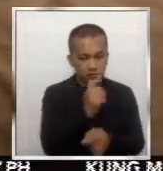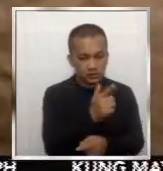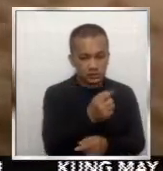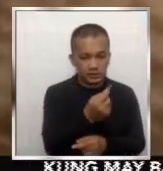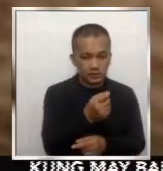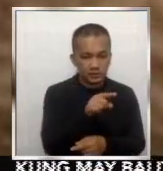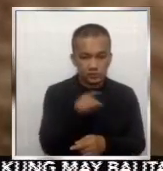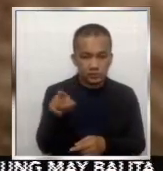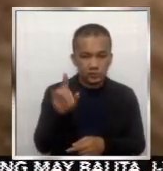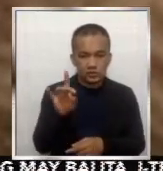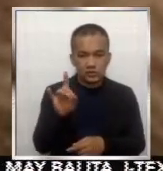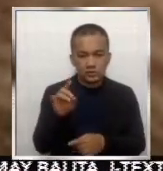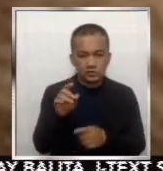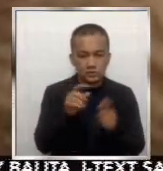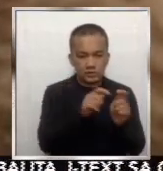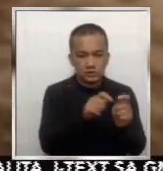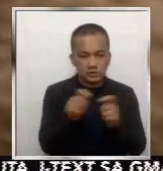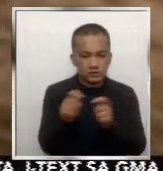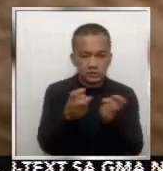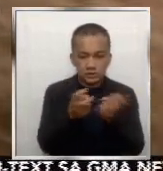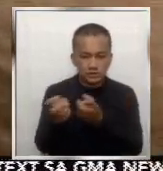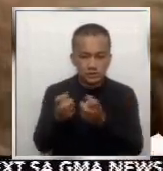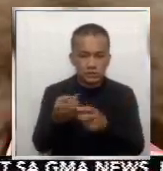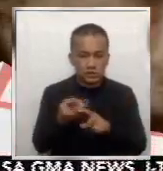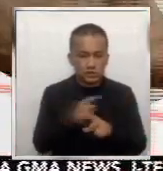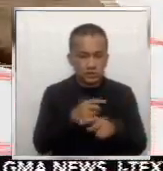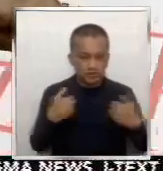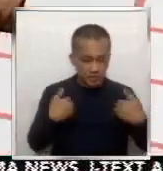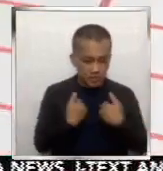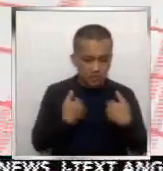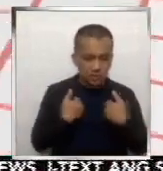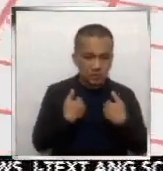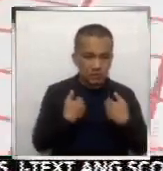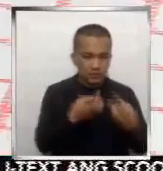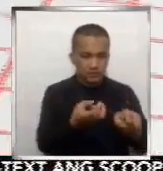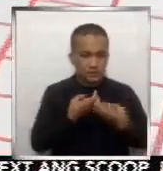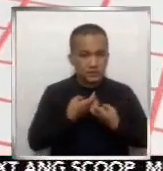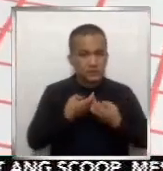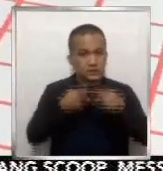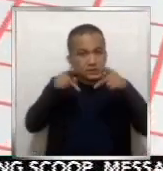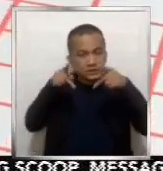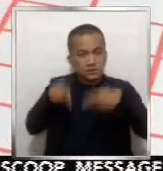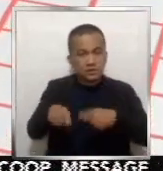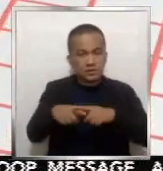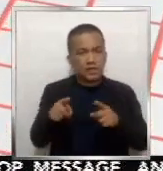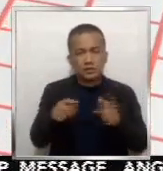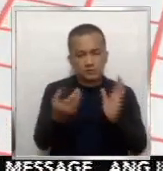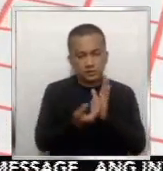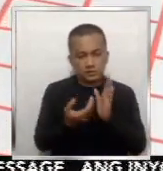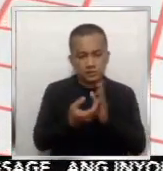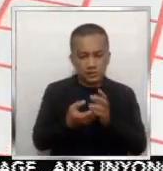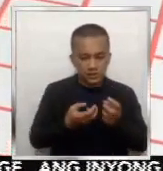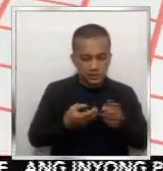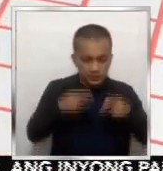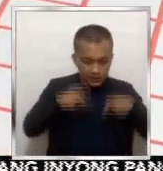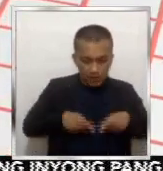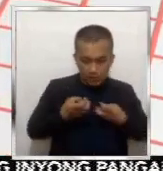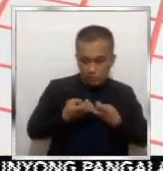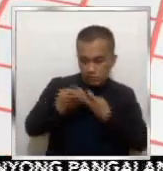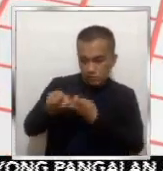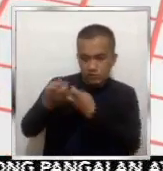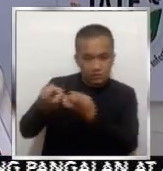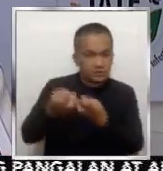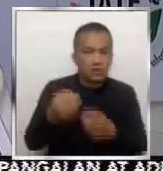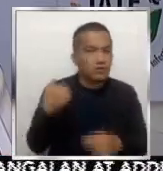na lumilipat ang virus mula sa hayop papunta sa tao, pero wala pang ebidensya ng human-to-human transmission. Based on their